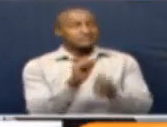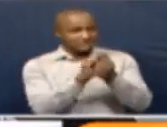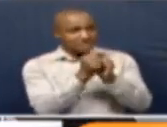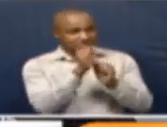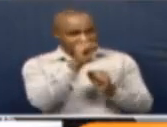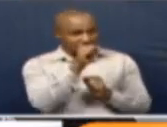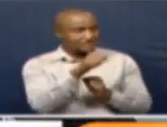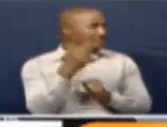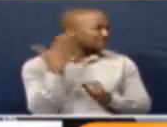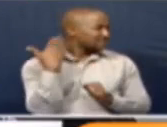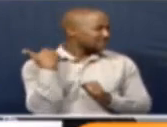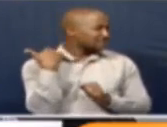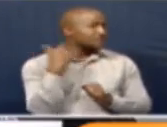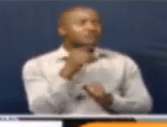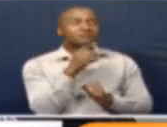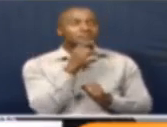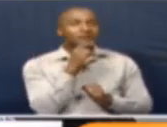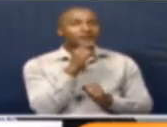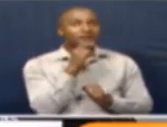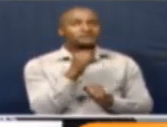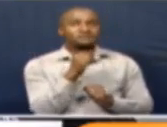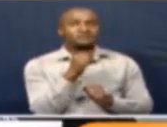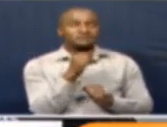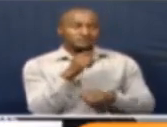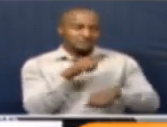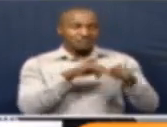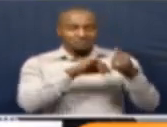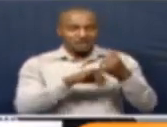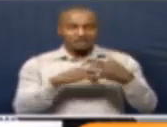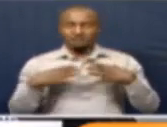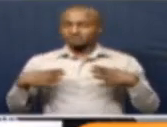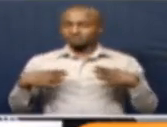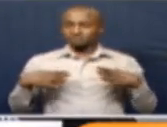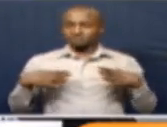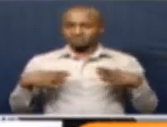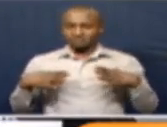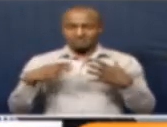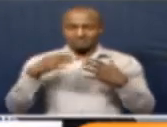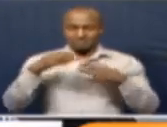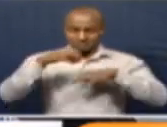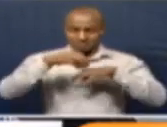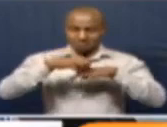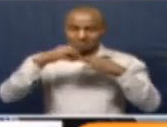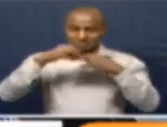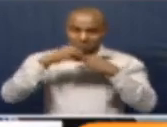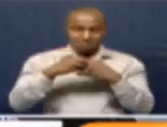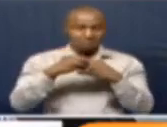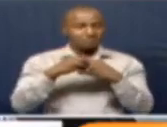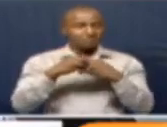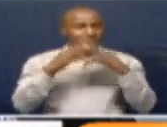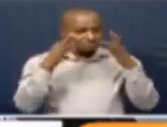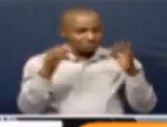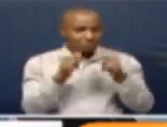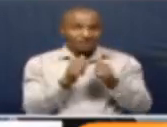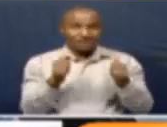manake zamani ilikuwa mwanamme atajivuna anapooa akijua kwamba amemlea mke wake kama ni pete, amefunga ndoa vizuri.